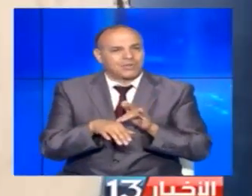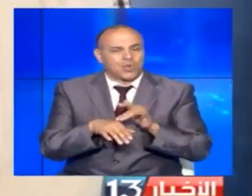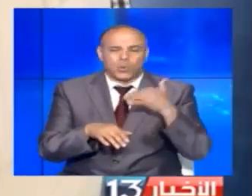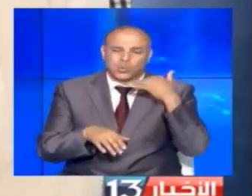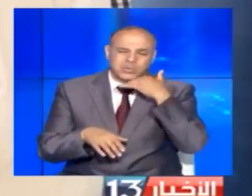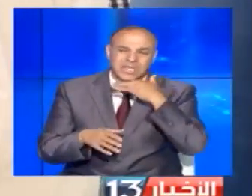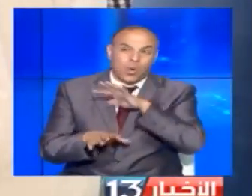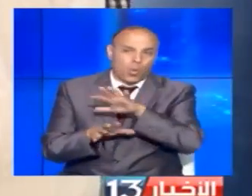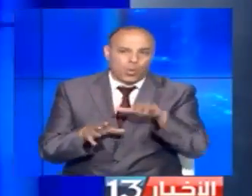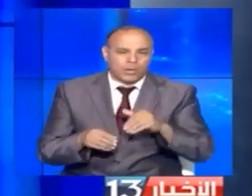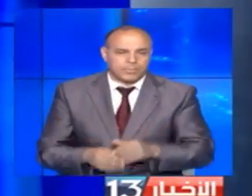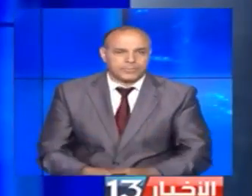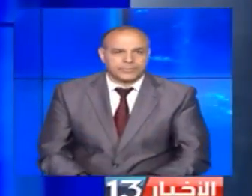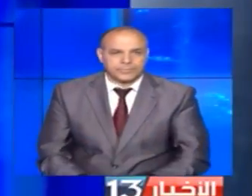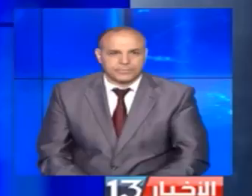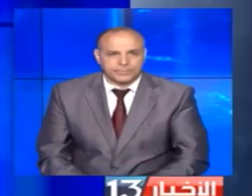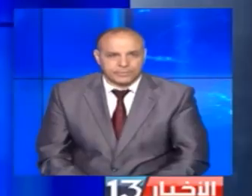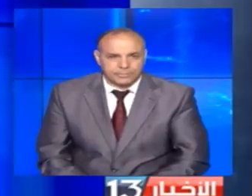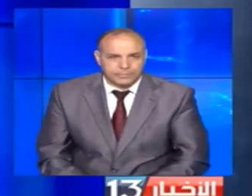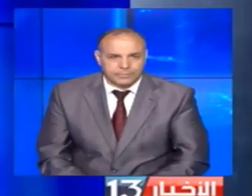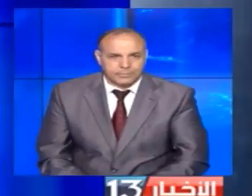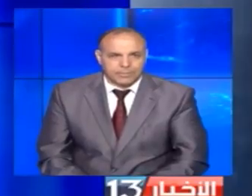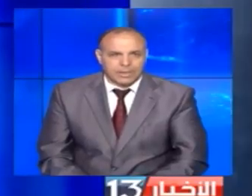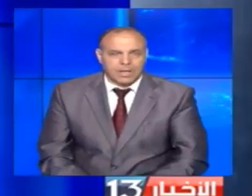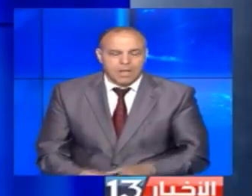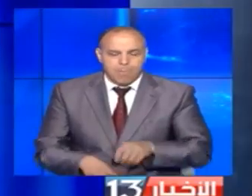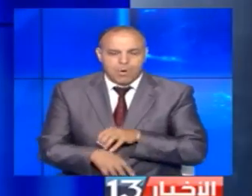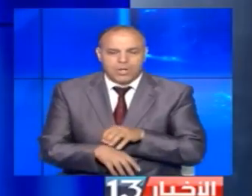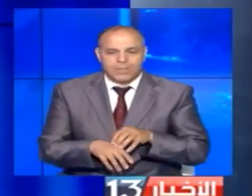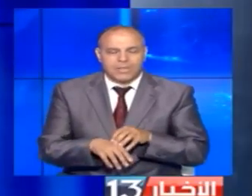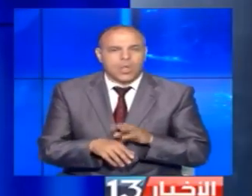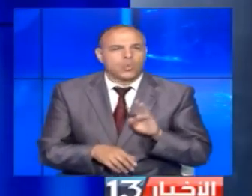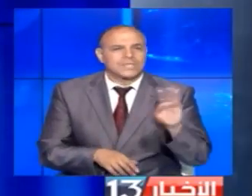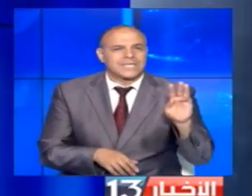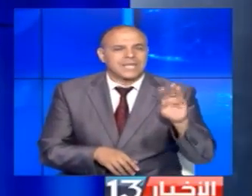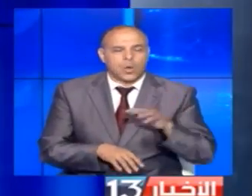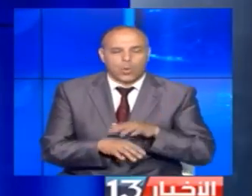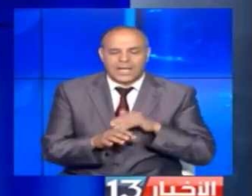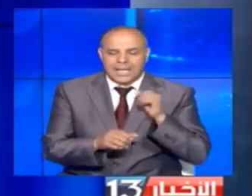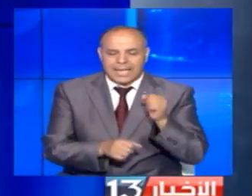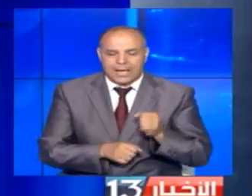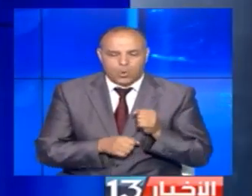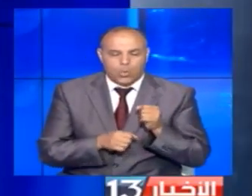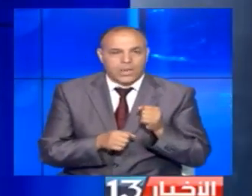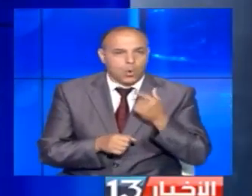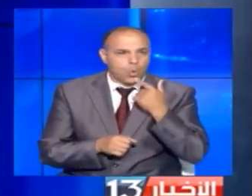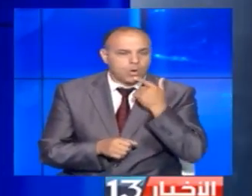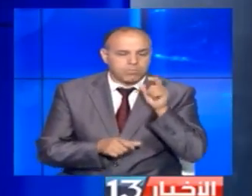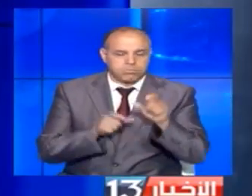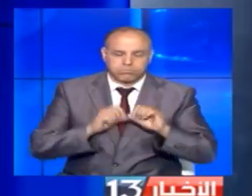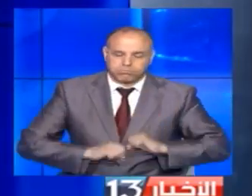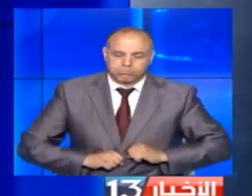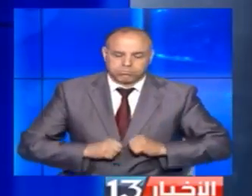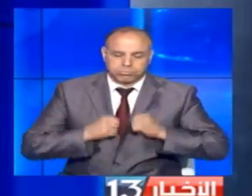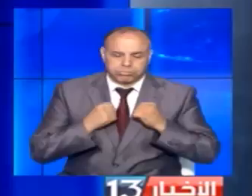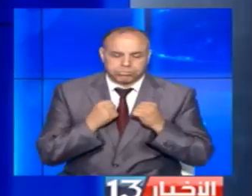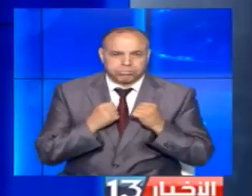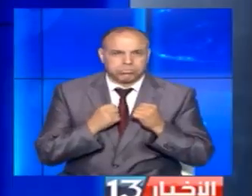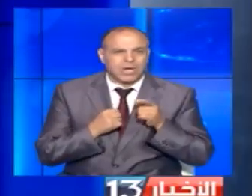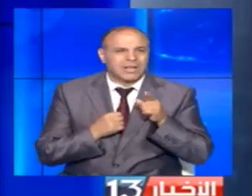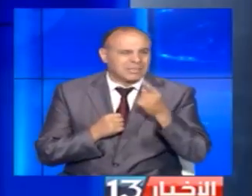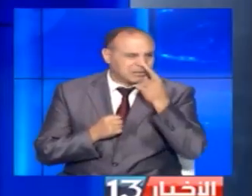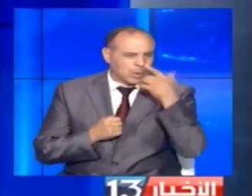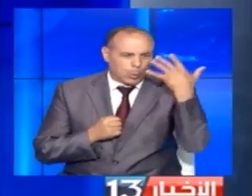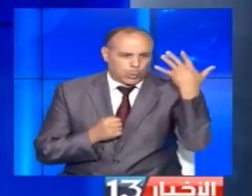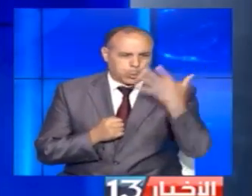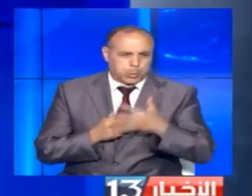لتلوث المحيط. في معتمدية الوسلاتية من ولاية القيروان يشتكي السكان من انبعاث